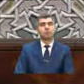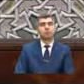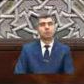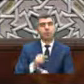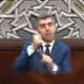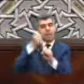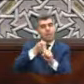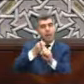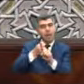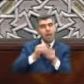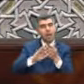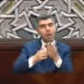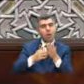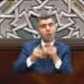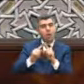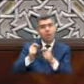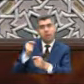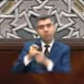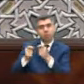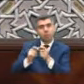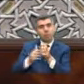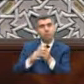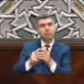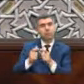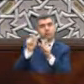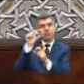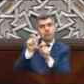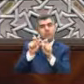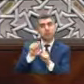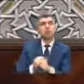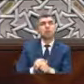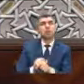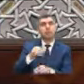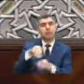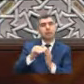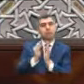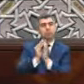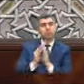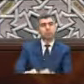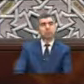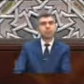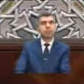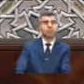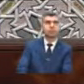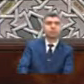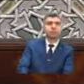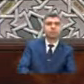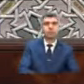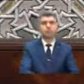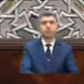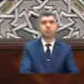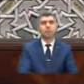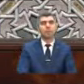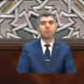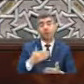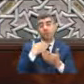إصلاح ميثاق الاستثمارات للسيدات والسادة النواب المحترمين من فريق العدالة والتنمية. تفضل السيد النائب المحترم. شكرا